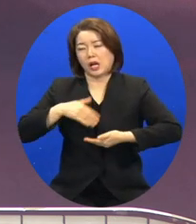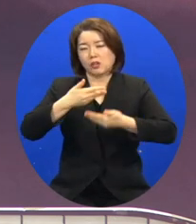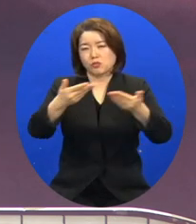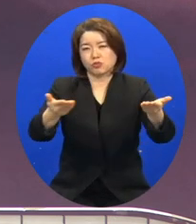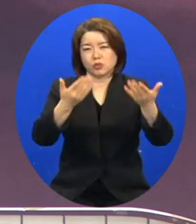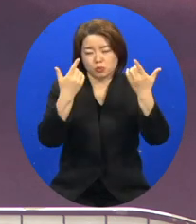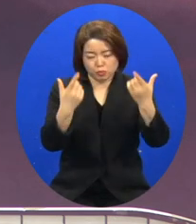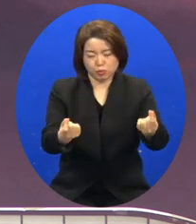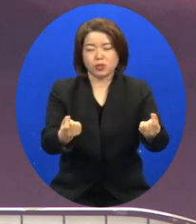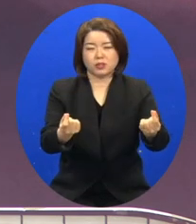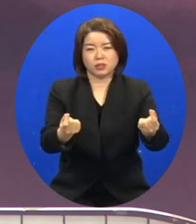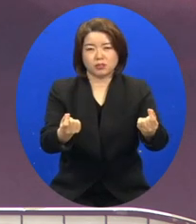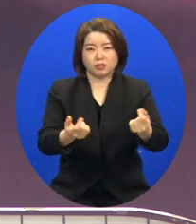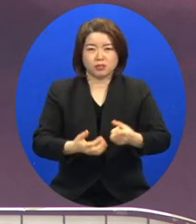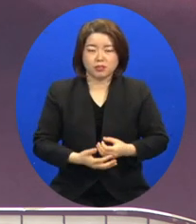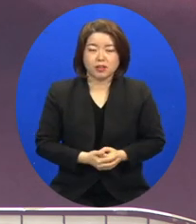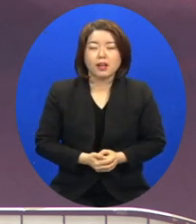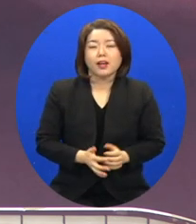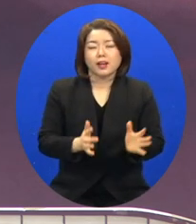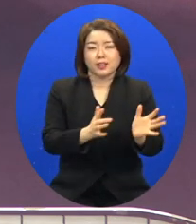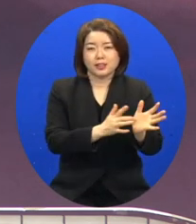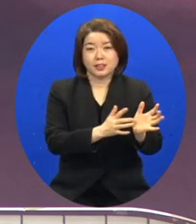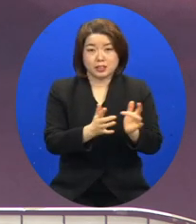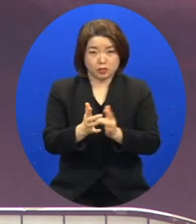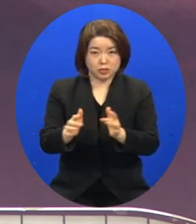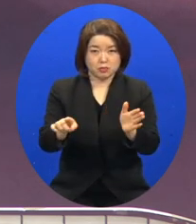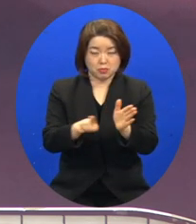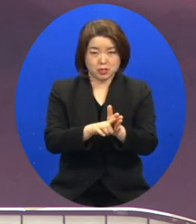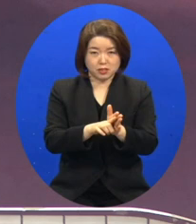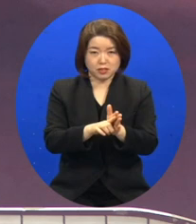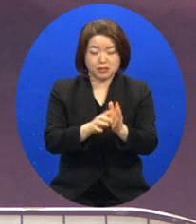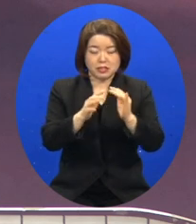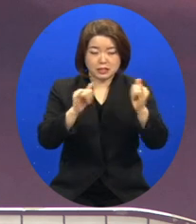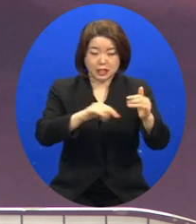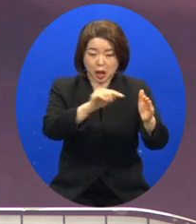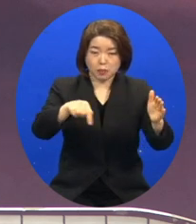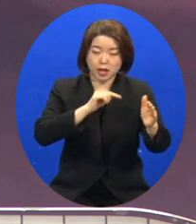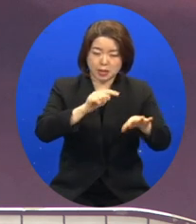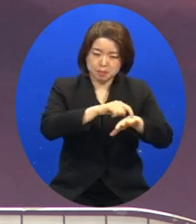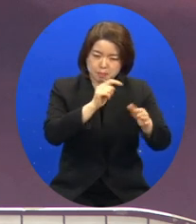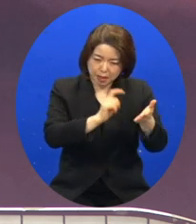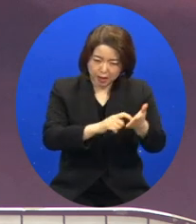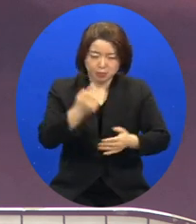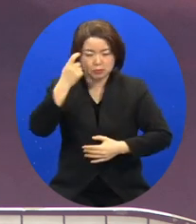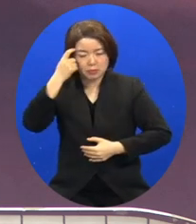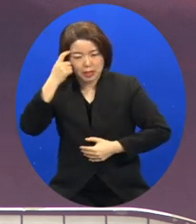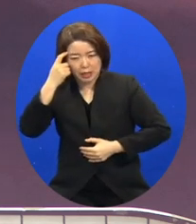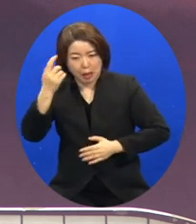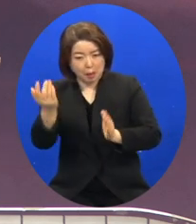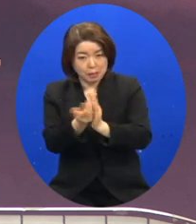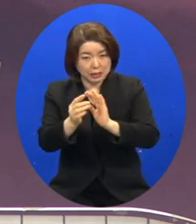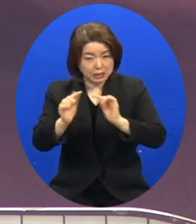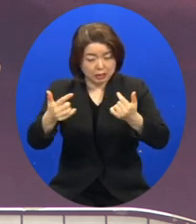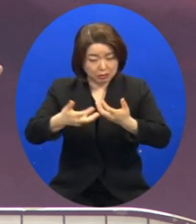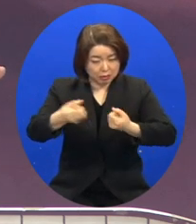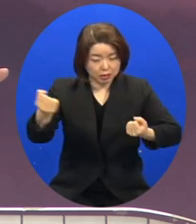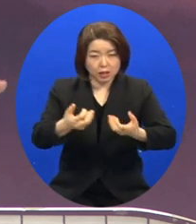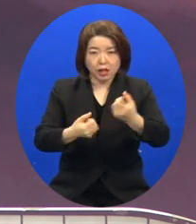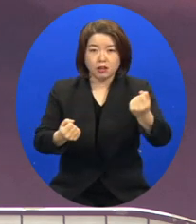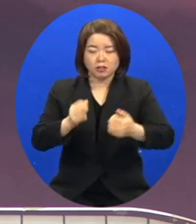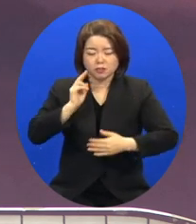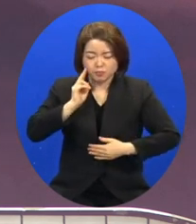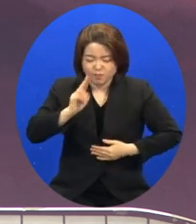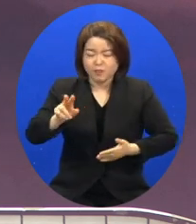그러니 여러분 예수 믿는 성도들 사이에 서로 마음과 생각이 안 맞고 갈라지는 것은 심각한 문제 거예요